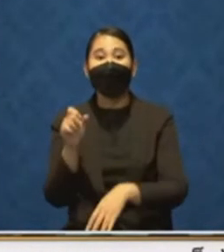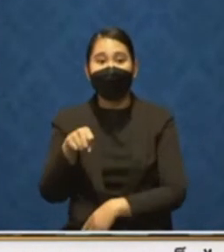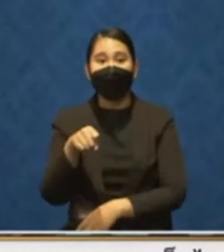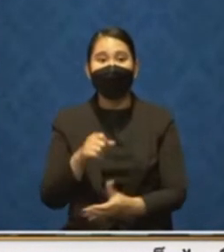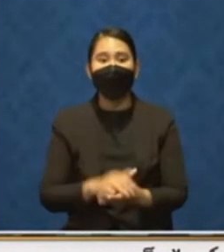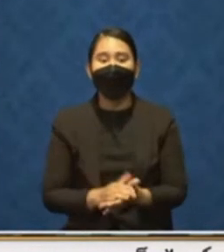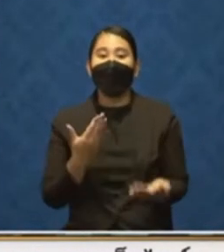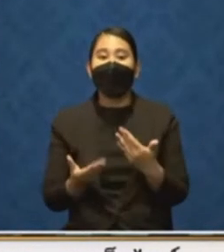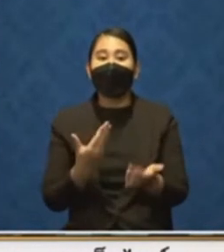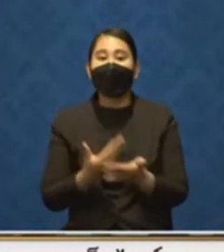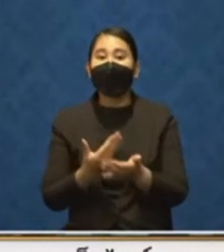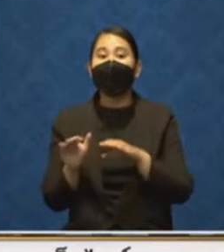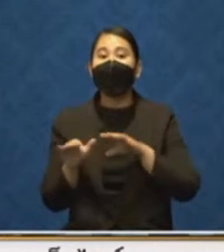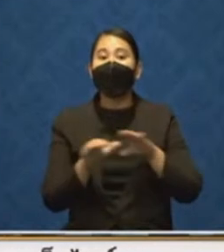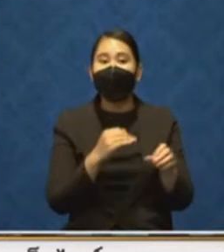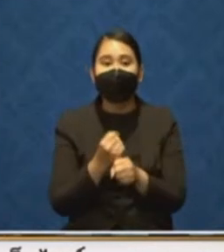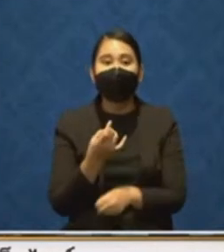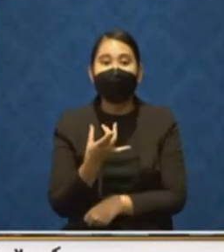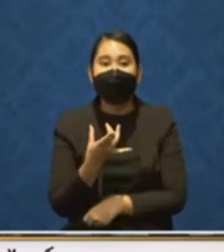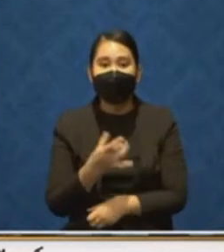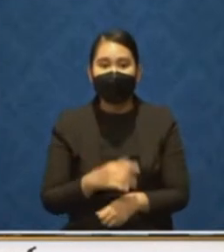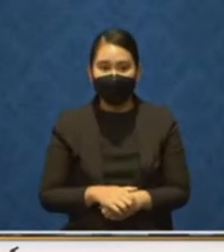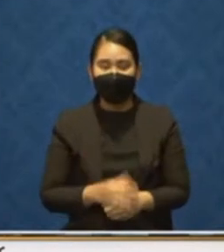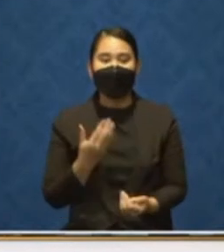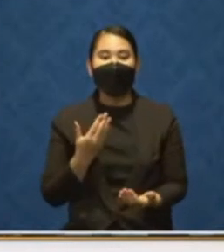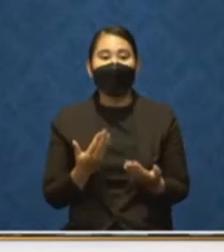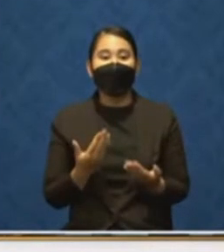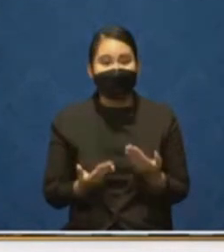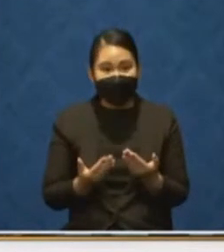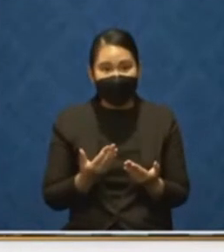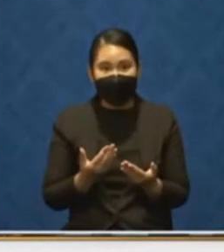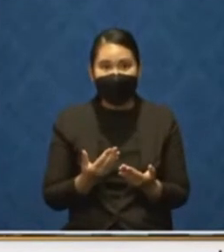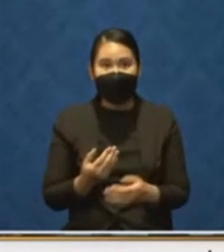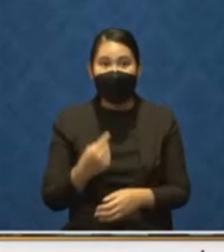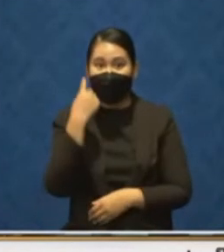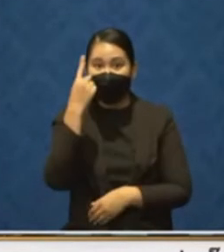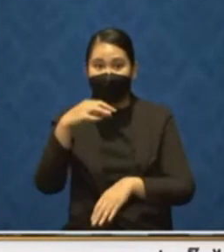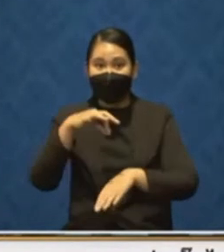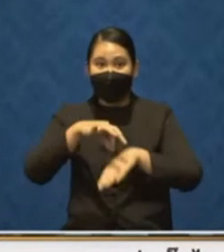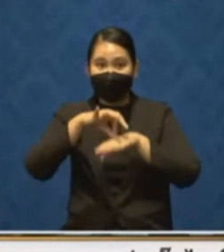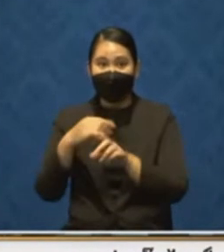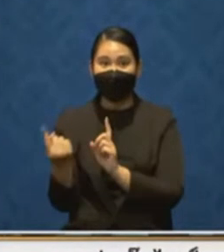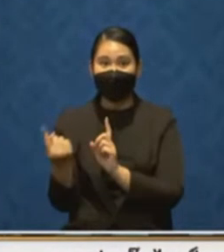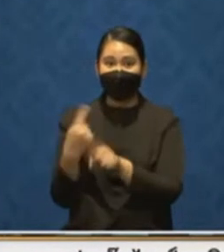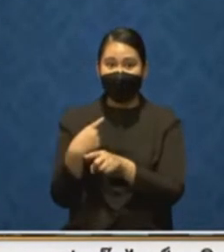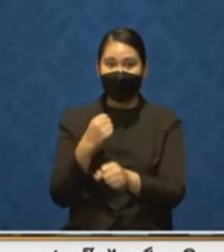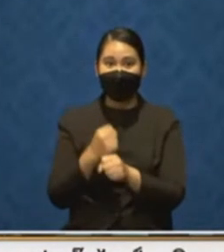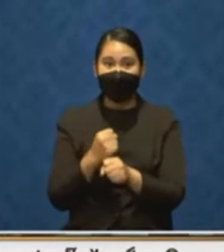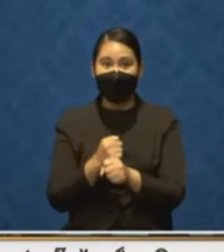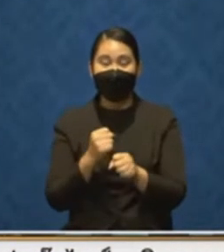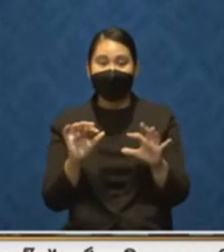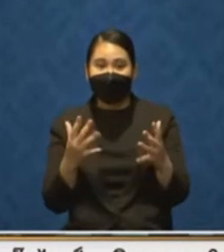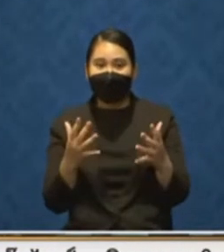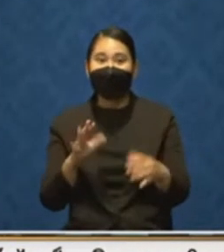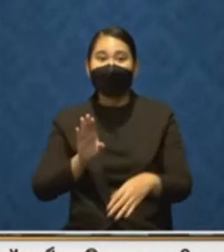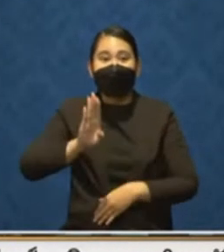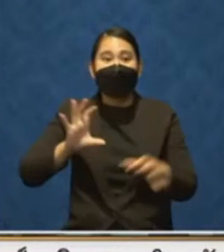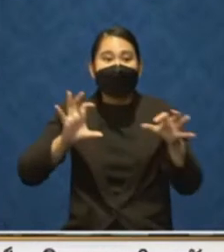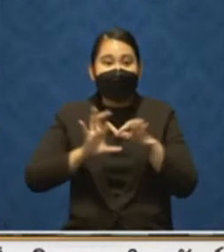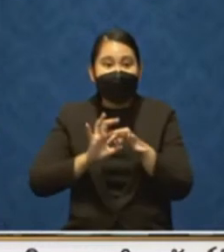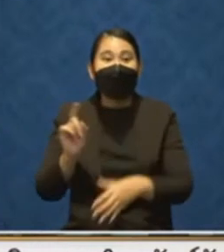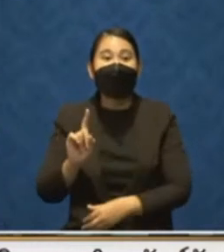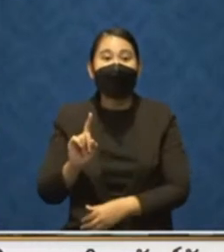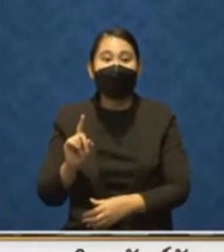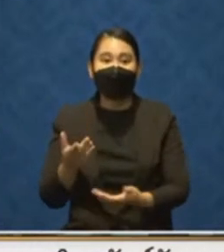หรือเตรียมตังค์ไว้ทำอะไรกันครับหรือว่าใครเข้ามาใหม่แล้วเขาจะไม่ให้คำครับบริษัทไหนไปเกี่ยวข้องบ้างครับ